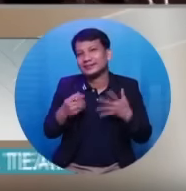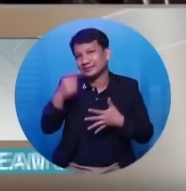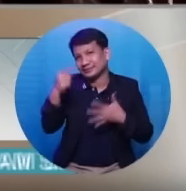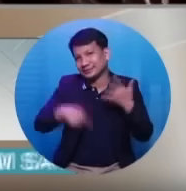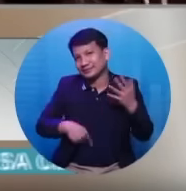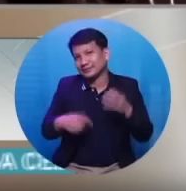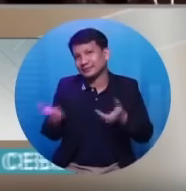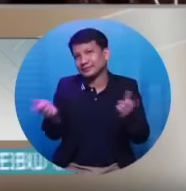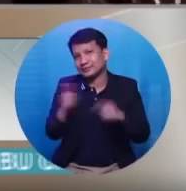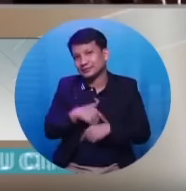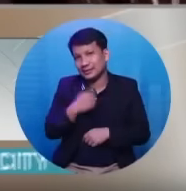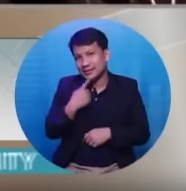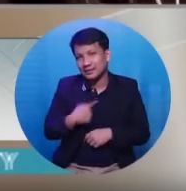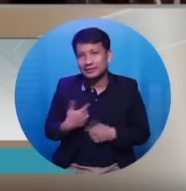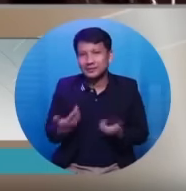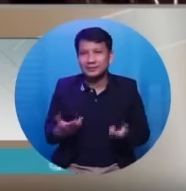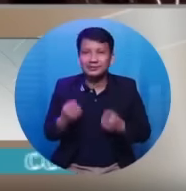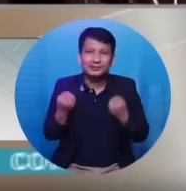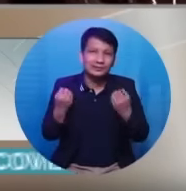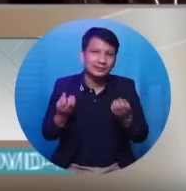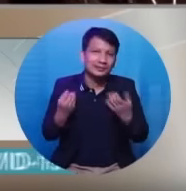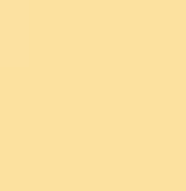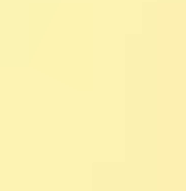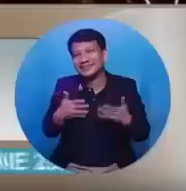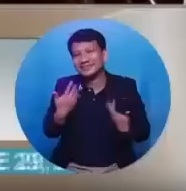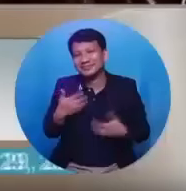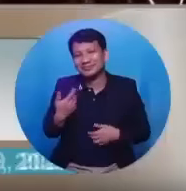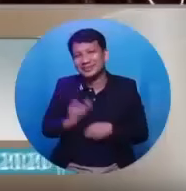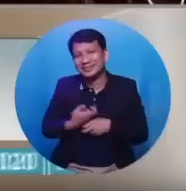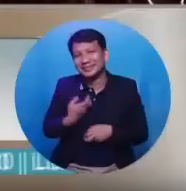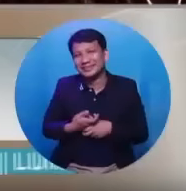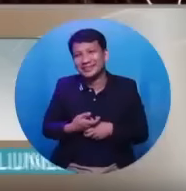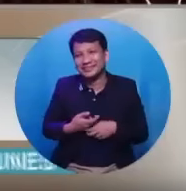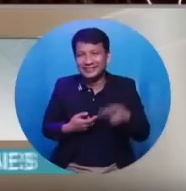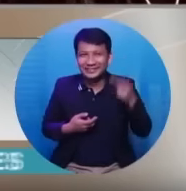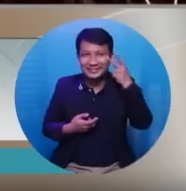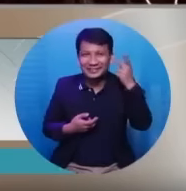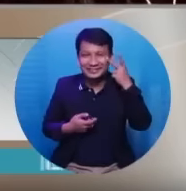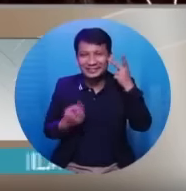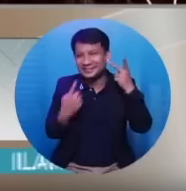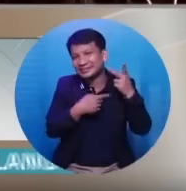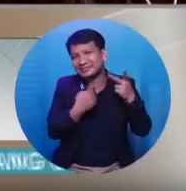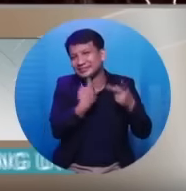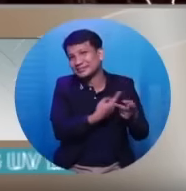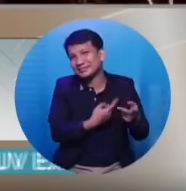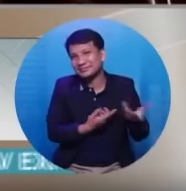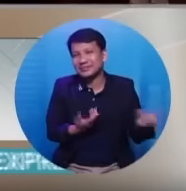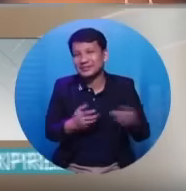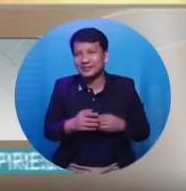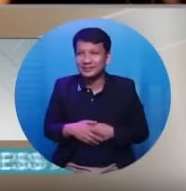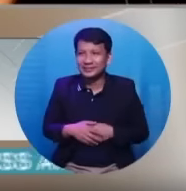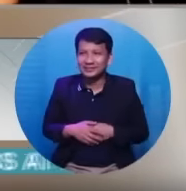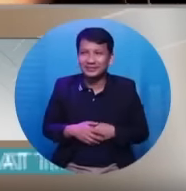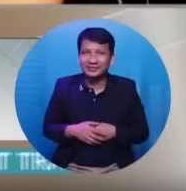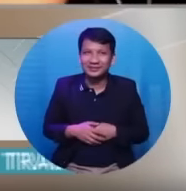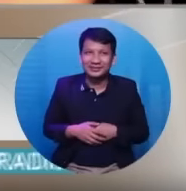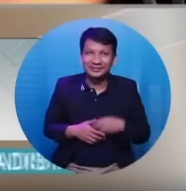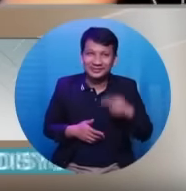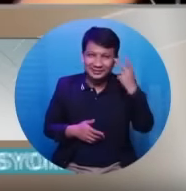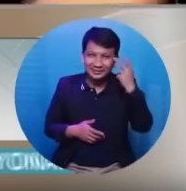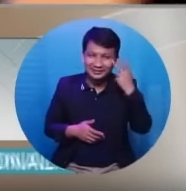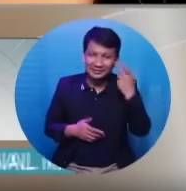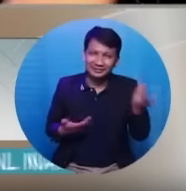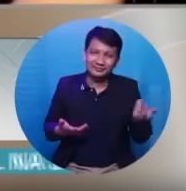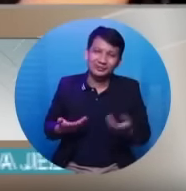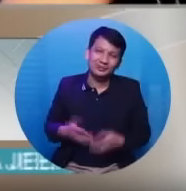Okay. Meron po akong lahat. Alright, sige, ma'am. Ma'am, ako na muna, ha. Kenneth. Hello, sir. mukhang panic ka na ata, sir. Paranoid ka na